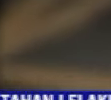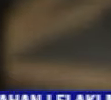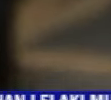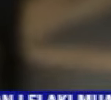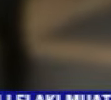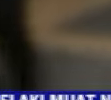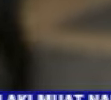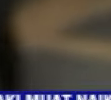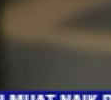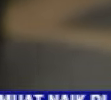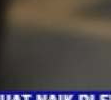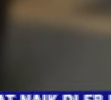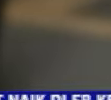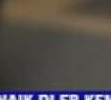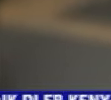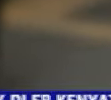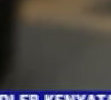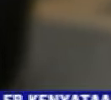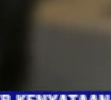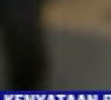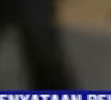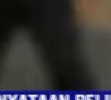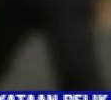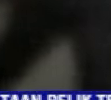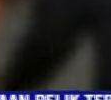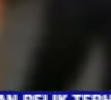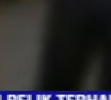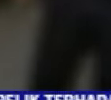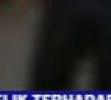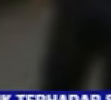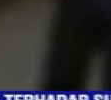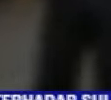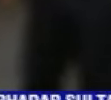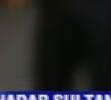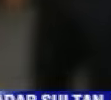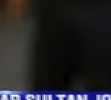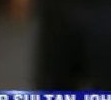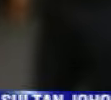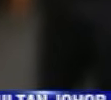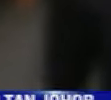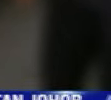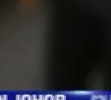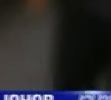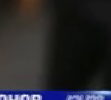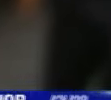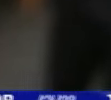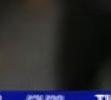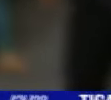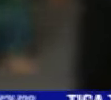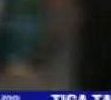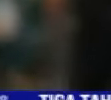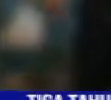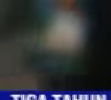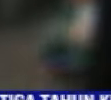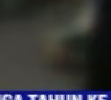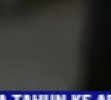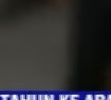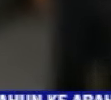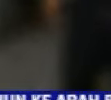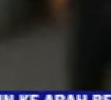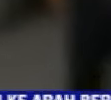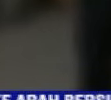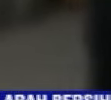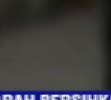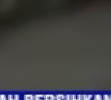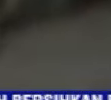dr Abdul Rahman Ismail berkata serbuan dilakukan selepas pihaknya mendapat maklumat daripada orang awam sewaktu serbuan suspek